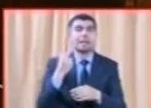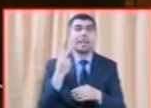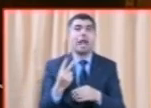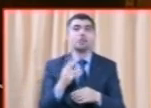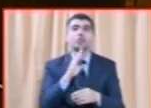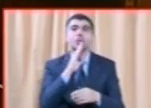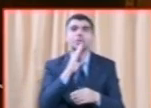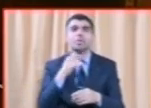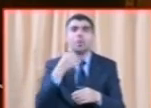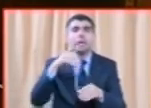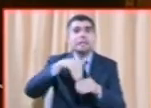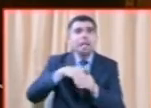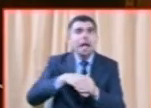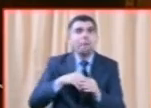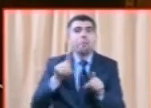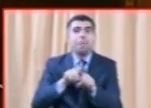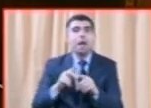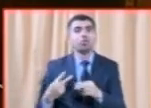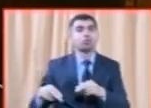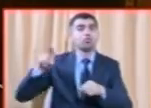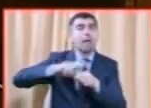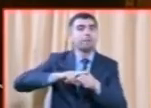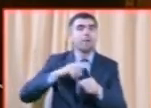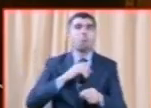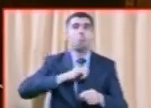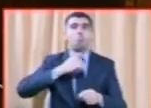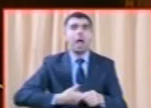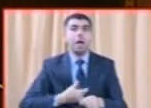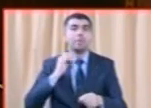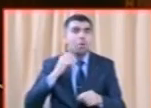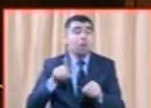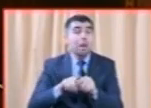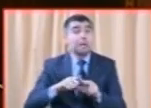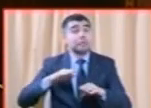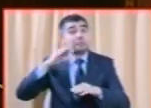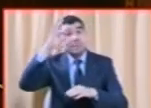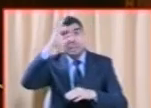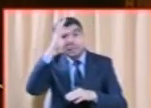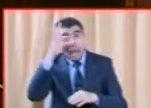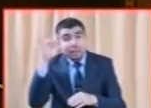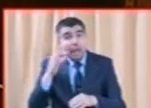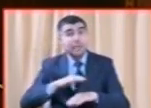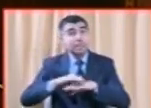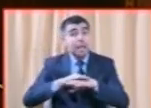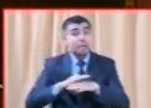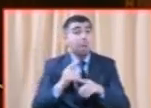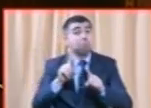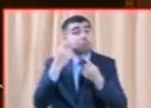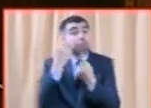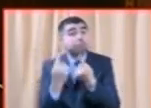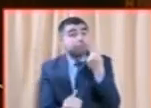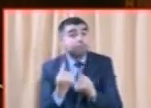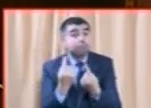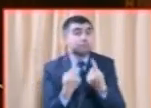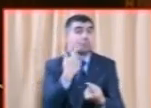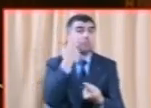وأعضاء المجالس. كاين هناك مزايدات، كاين هناك أيضا أجندات سياسية لبعض الجهات، لذلك تعملوا